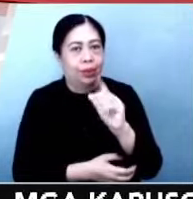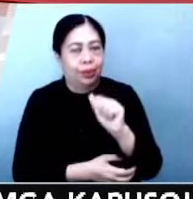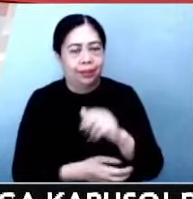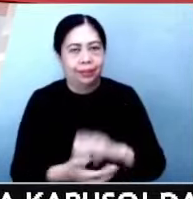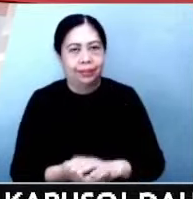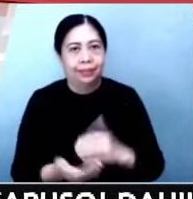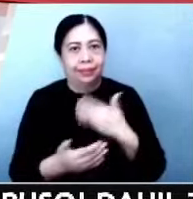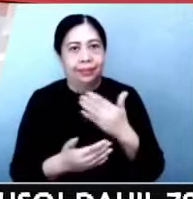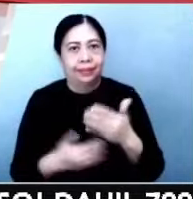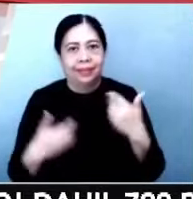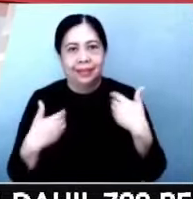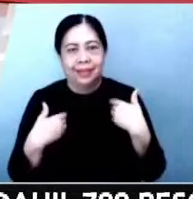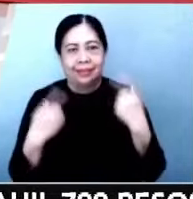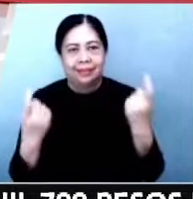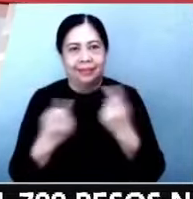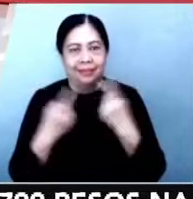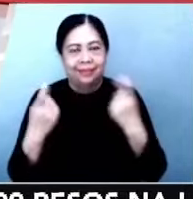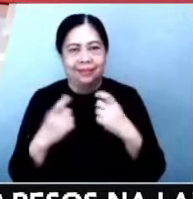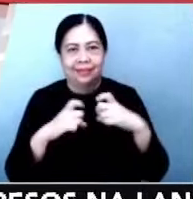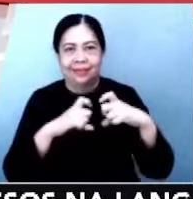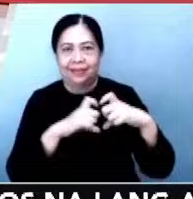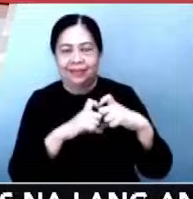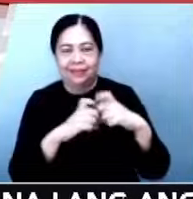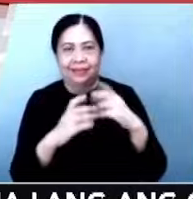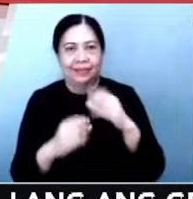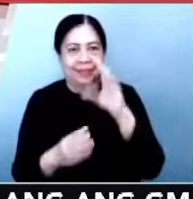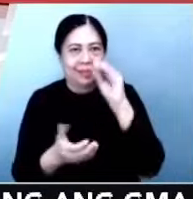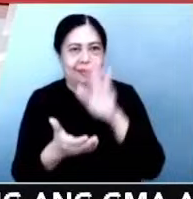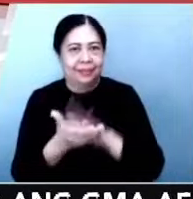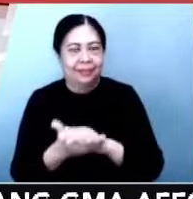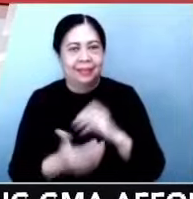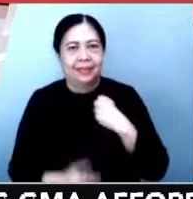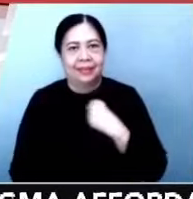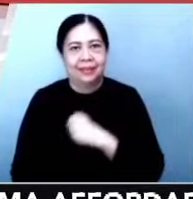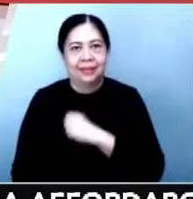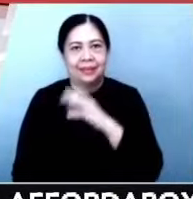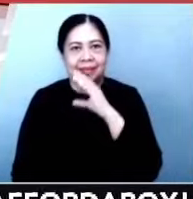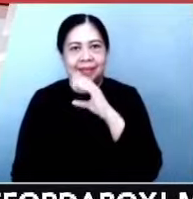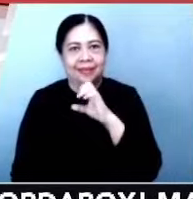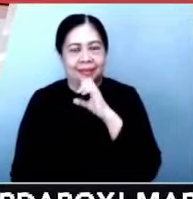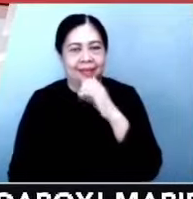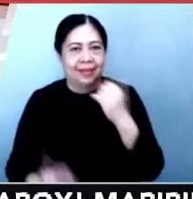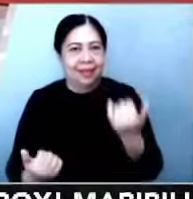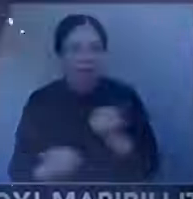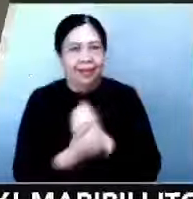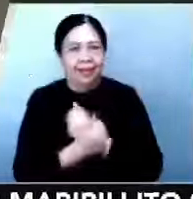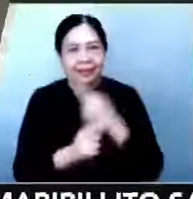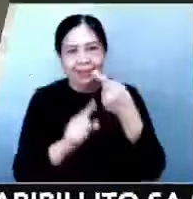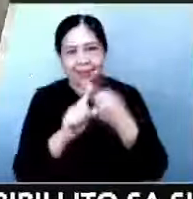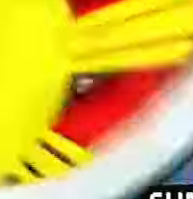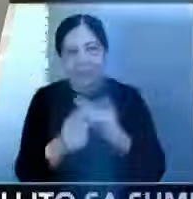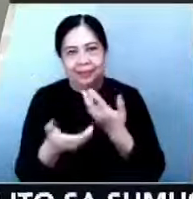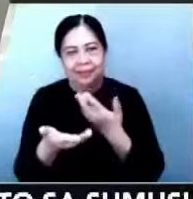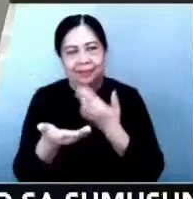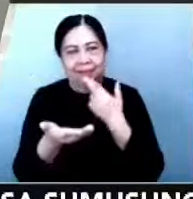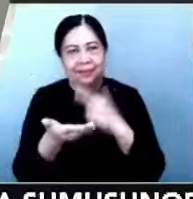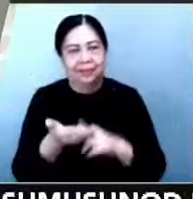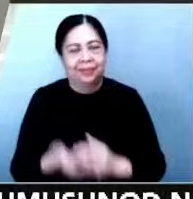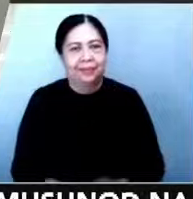Heart Evangelista at Mister na si Senator Chiz Escudero ngayong Love Month. May report si Aubrey Carampel.